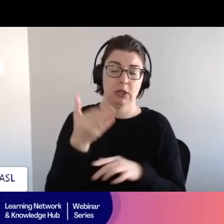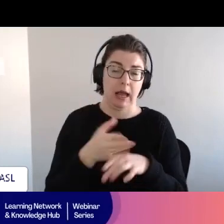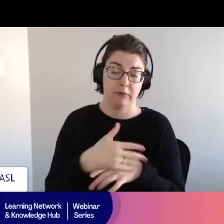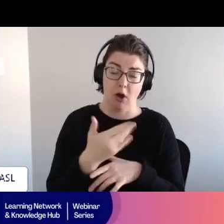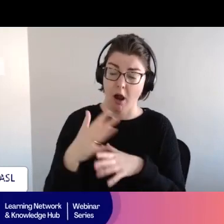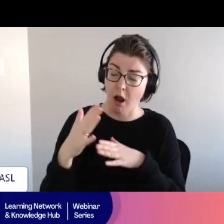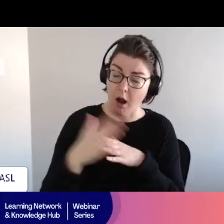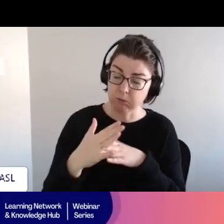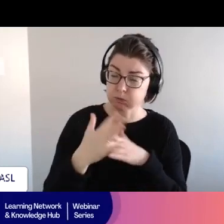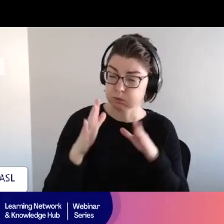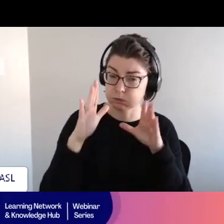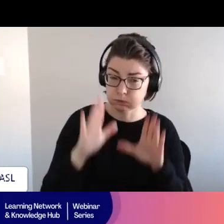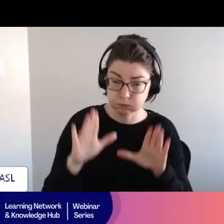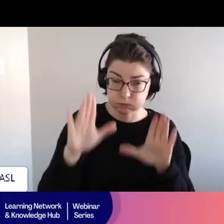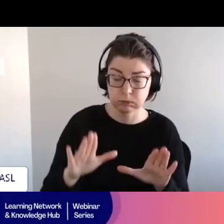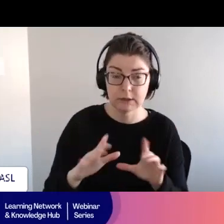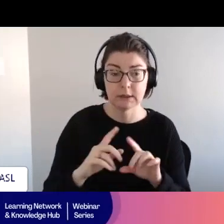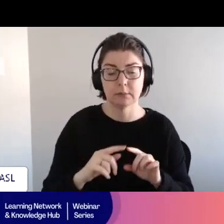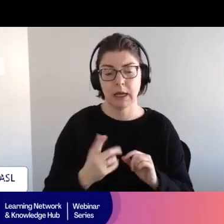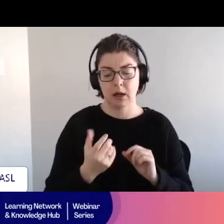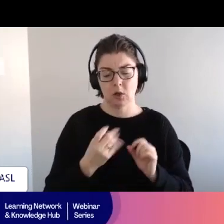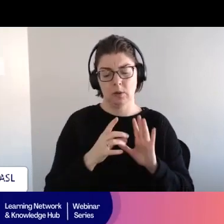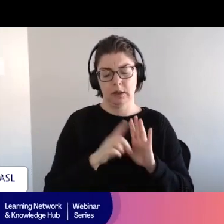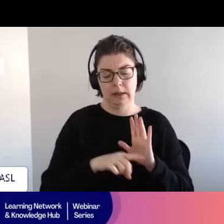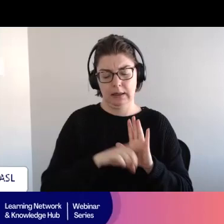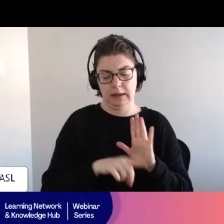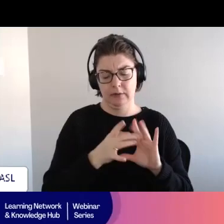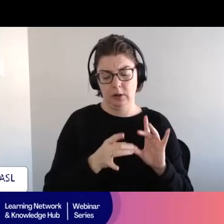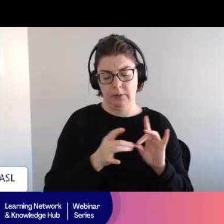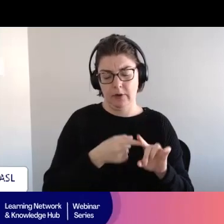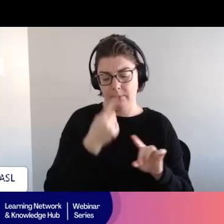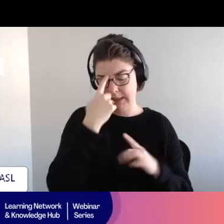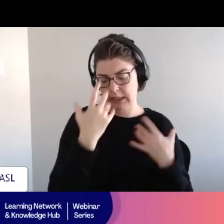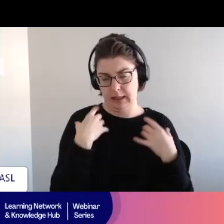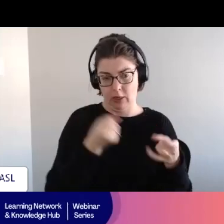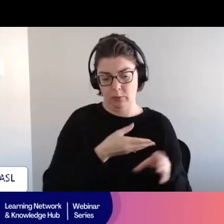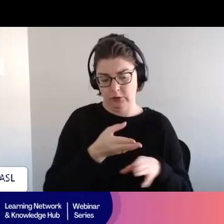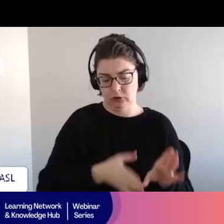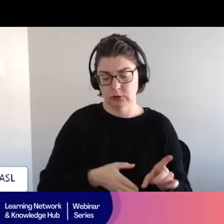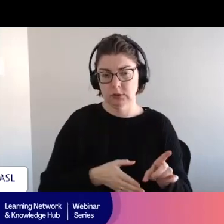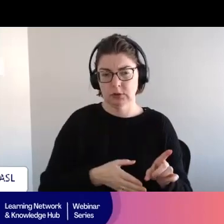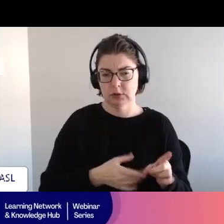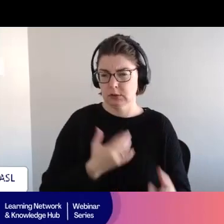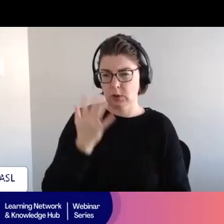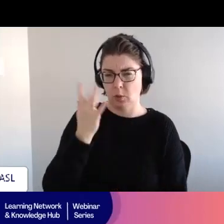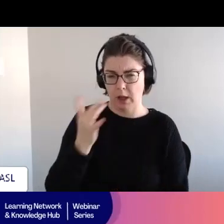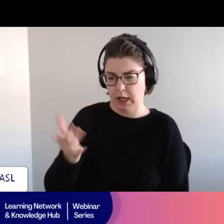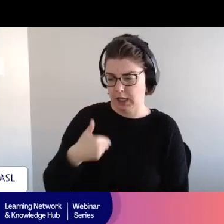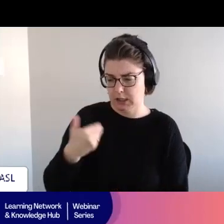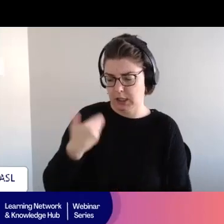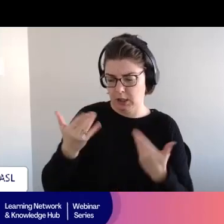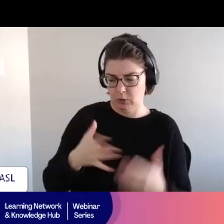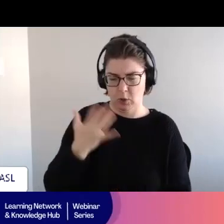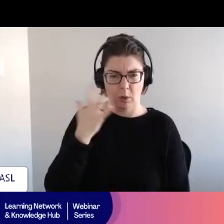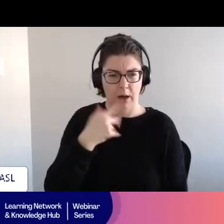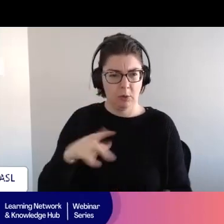présentation par la suite et il y a aussi des commentaires négatifs négatifs de la part des professionnels dans